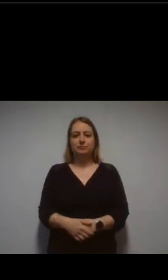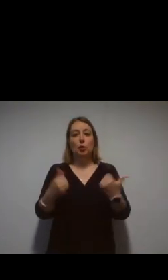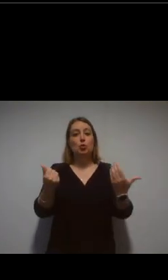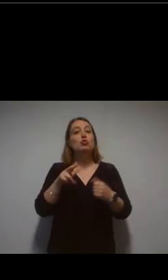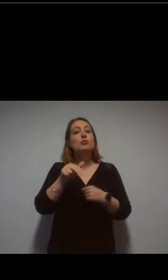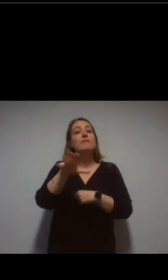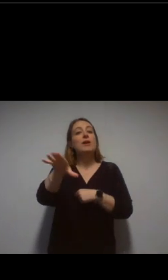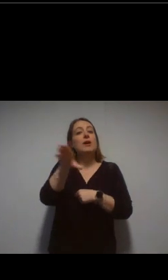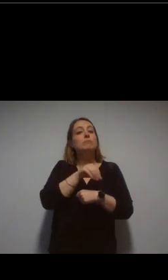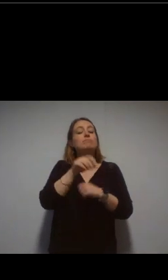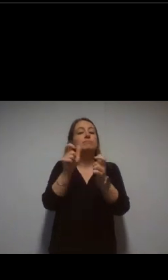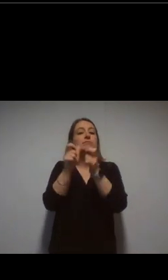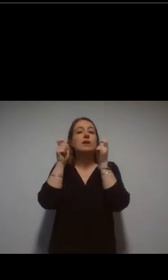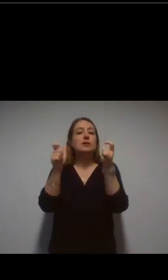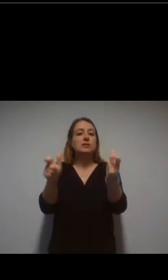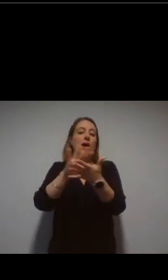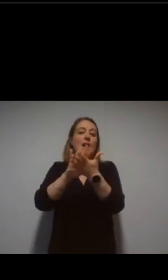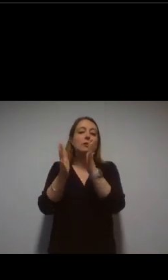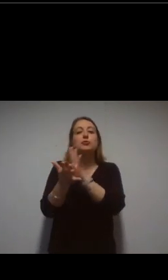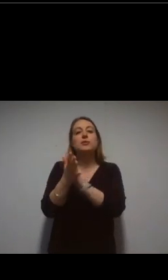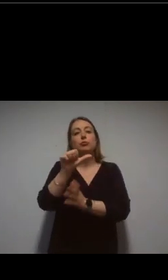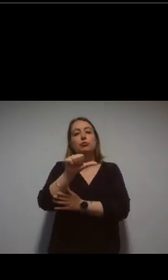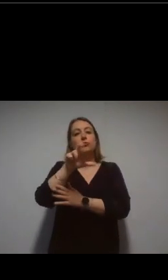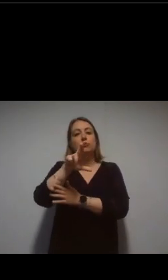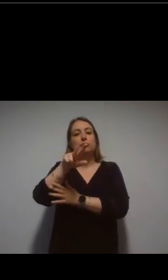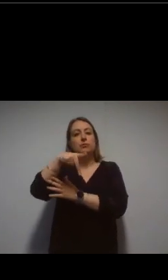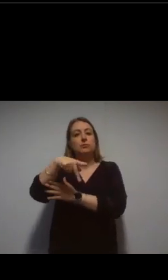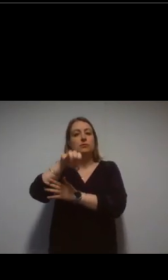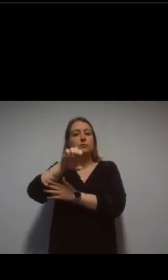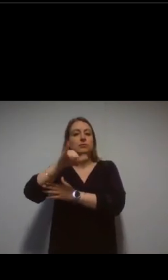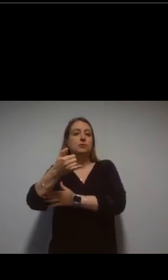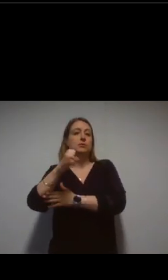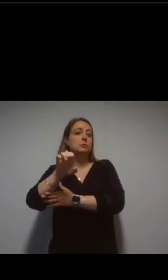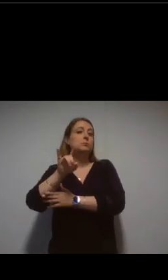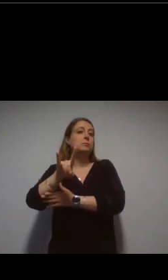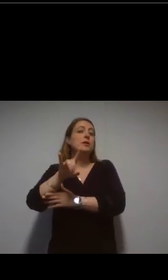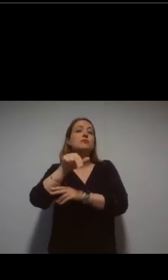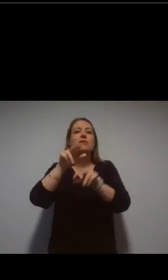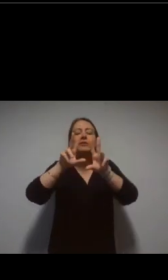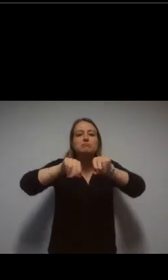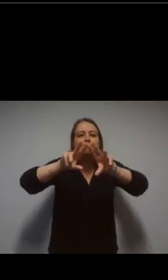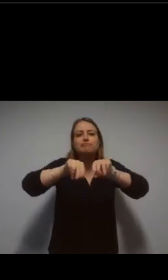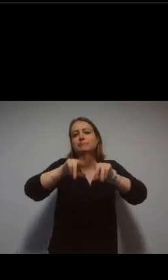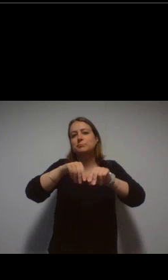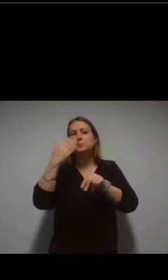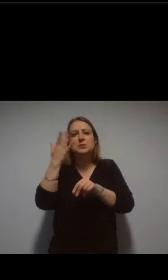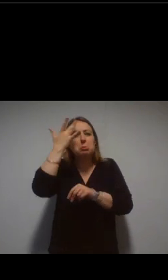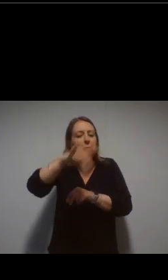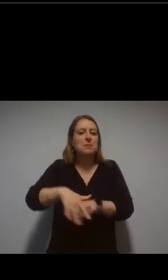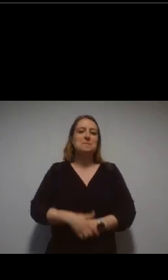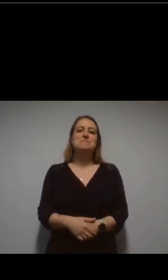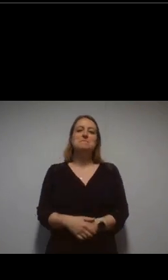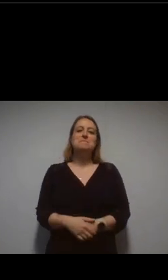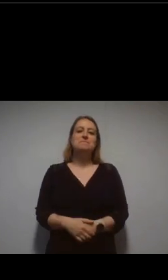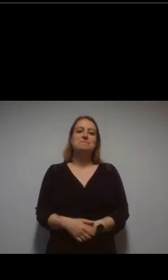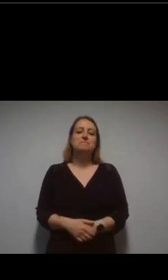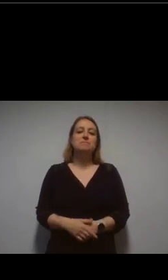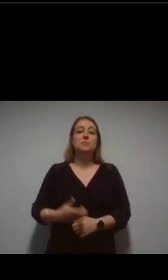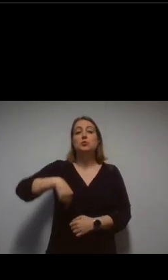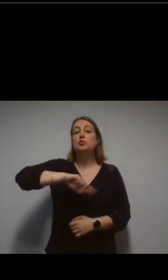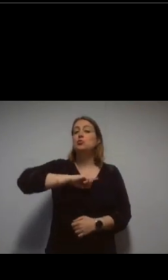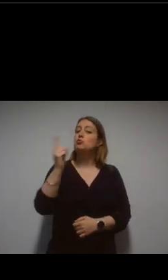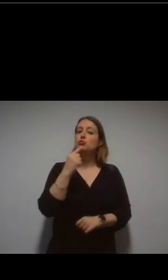l'association Arpège que vous allez découvrir dans quelques minutes pour ceux qui ne la connaissent pas encore. Et on a toujours pour objectif